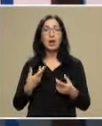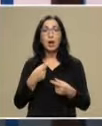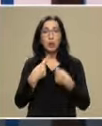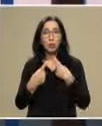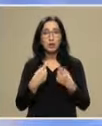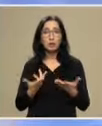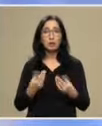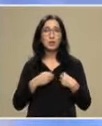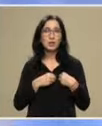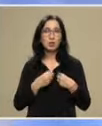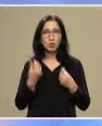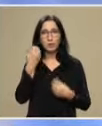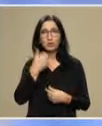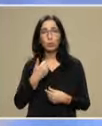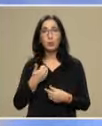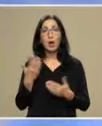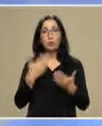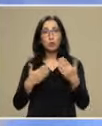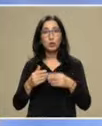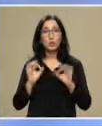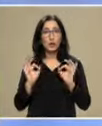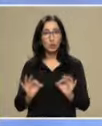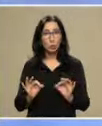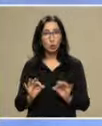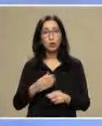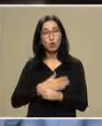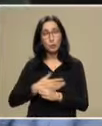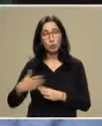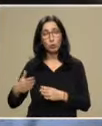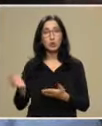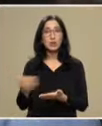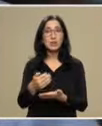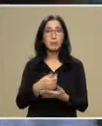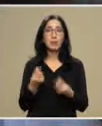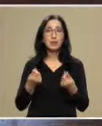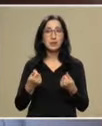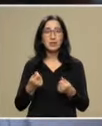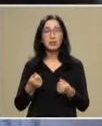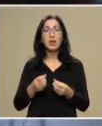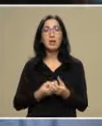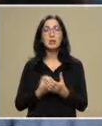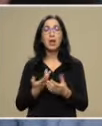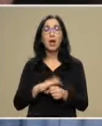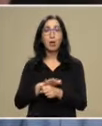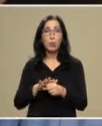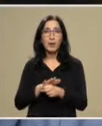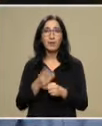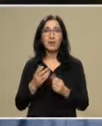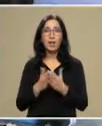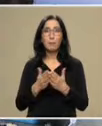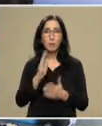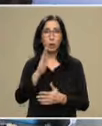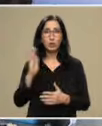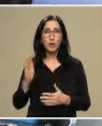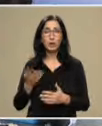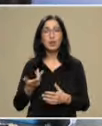да се чувстват добре. От училището са категорични, че ще продължат да набират средства за реновиране на библиотеката си и